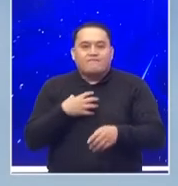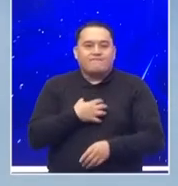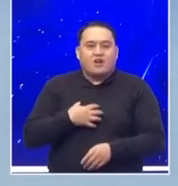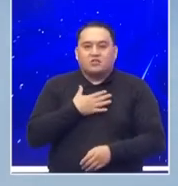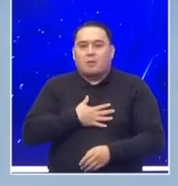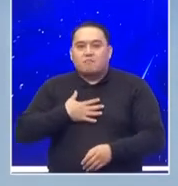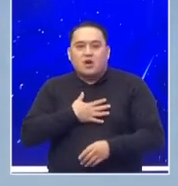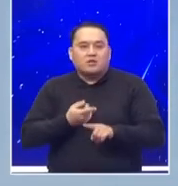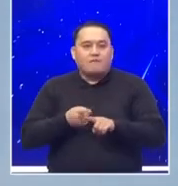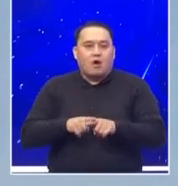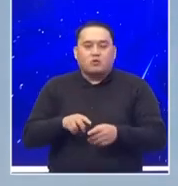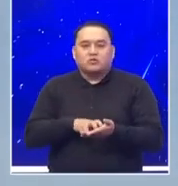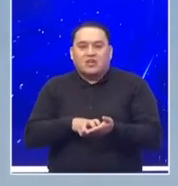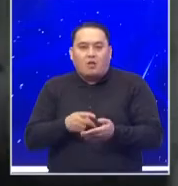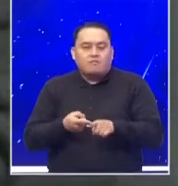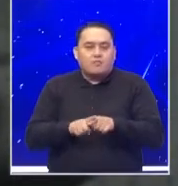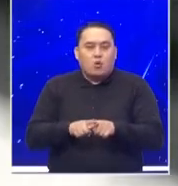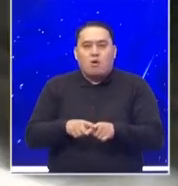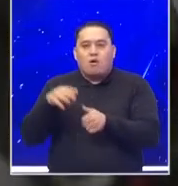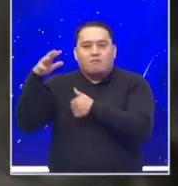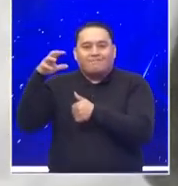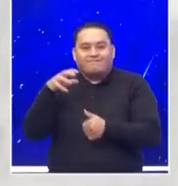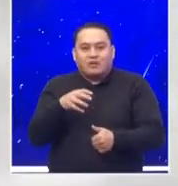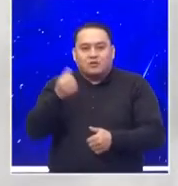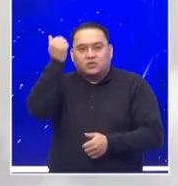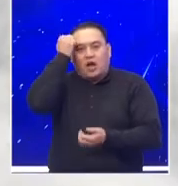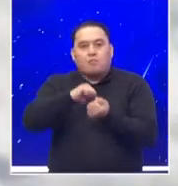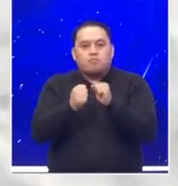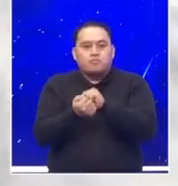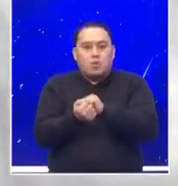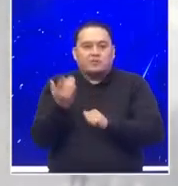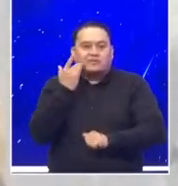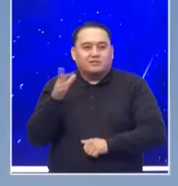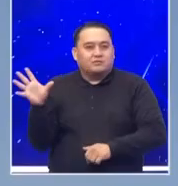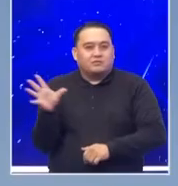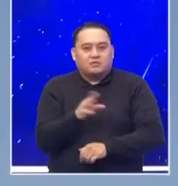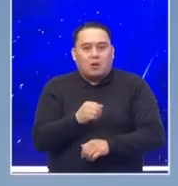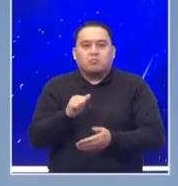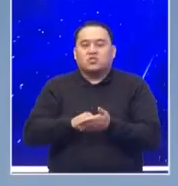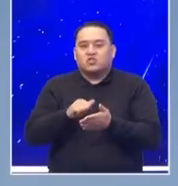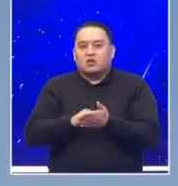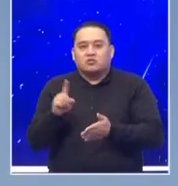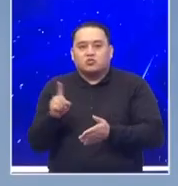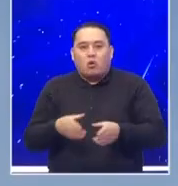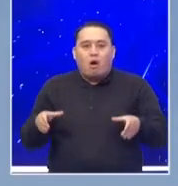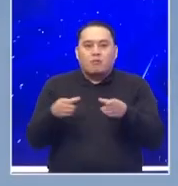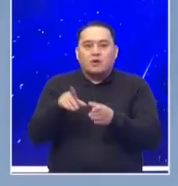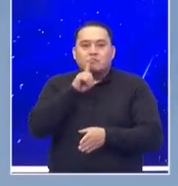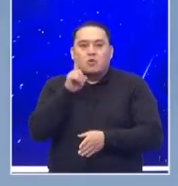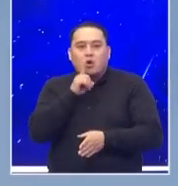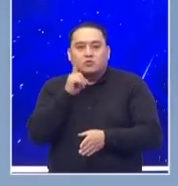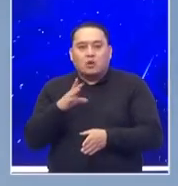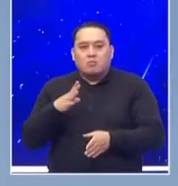преодолев страх им предстоит покорить небо против запомнится это воздушная вылазка и по другой причине компанию молодым бойцам